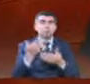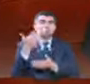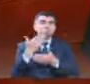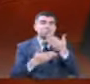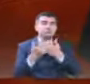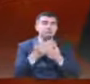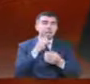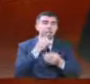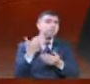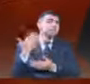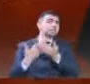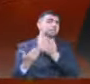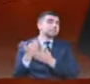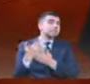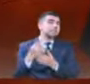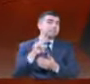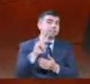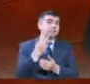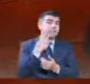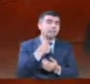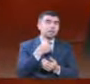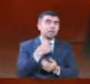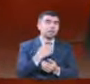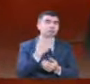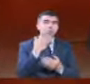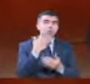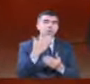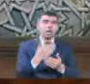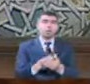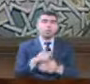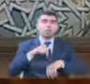تم تحقيقها، والثانية تتعلق بالاستفادة. شكرا سيدة الوزيرة.